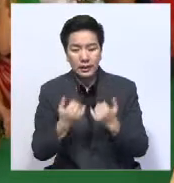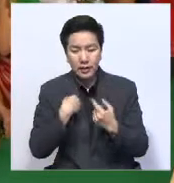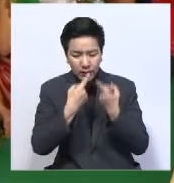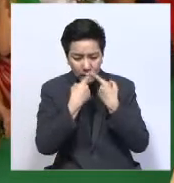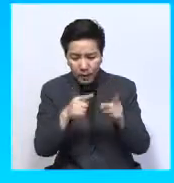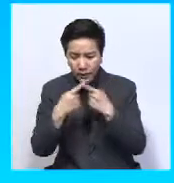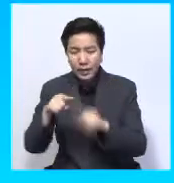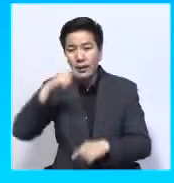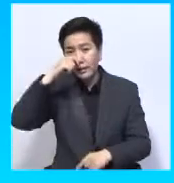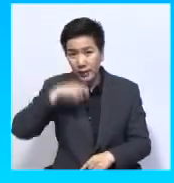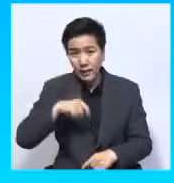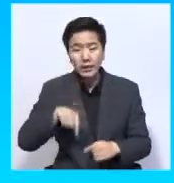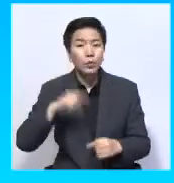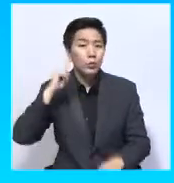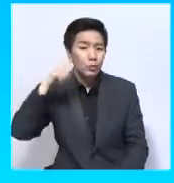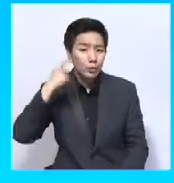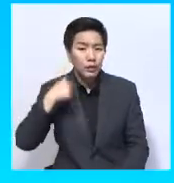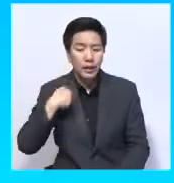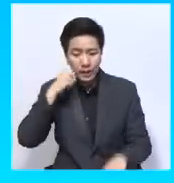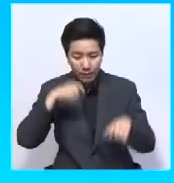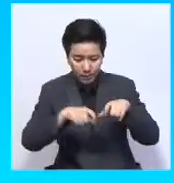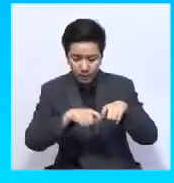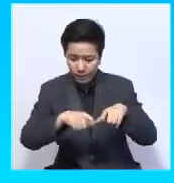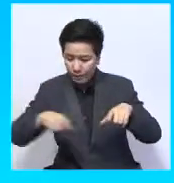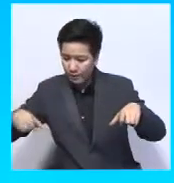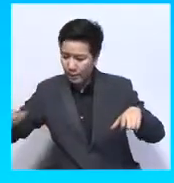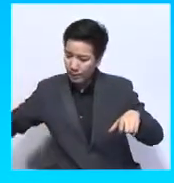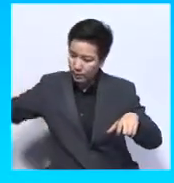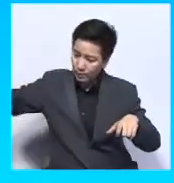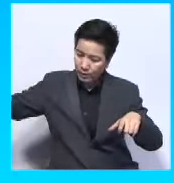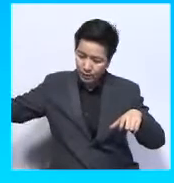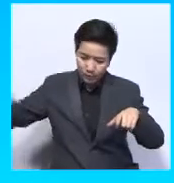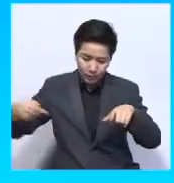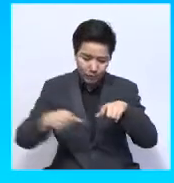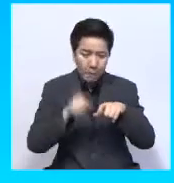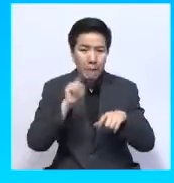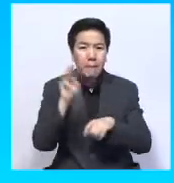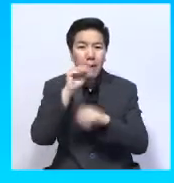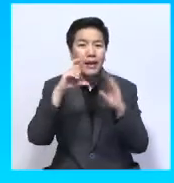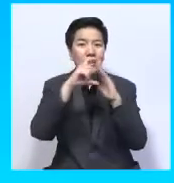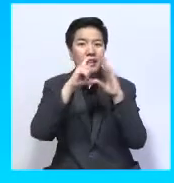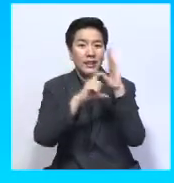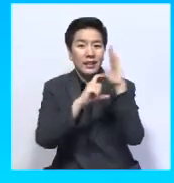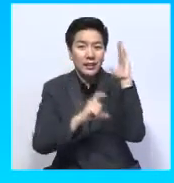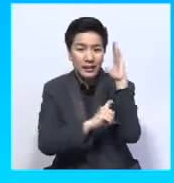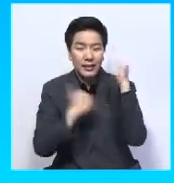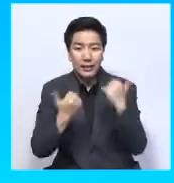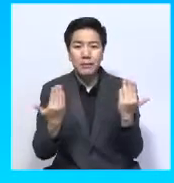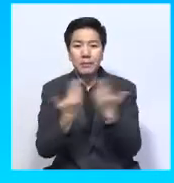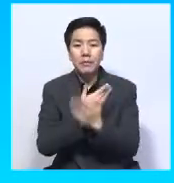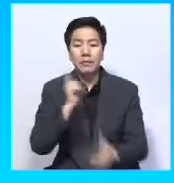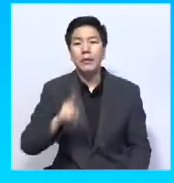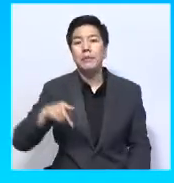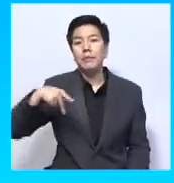แตกต่างกับของไทยนะคะโดยเฉพาะผู้หญิงจะใช้รางน้ำส่งน้ำพระค่ะในอดีตจะใช้เป็นรางไม้ไผ่ปัจจุบันก็มีการดัดแปลงใช้